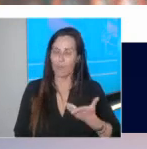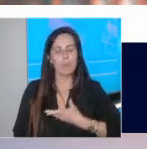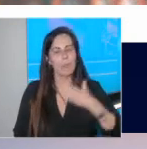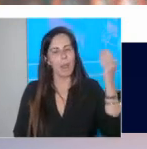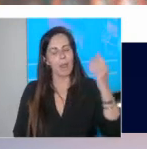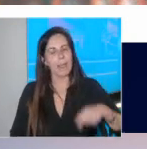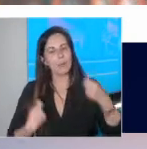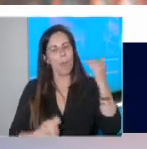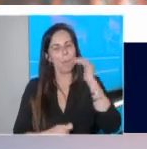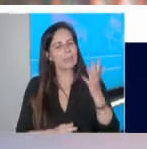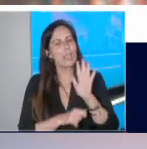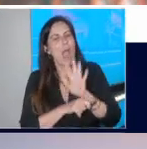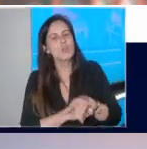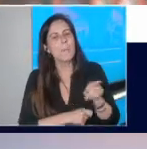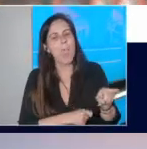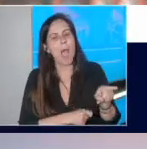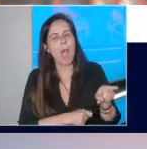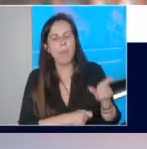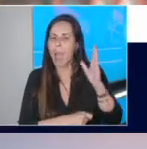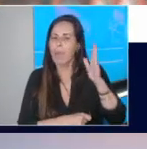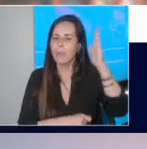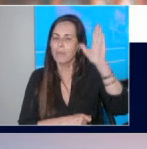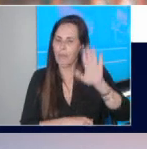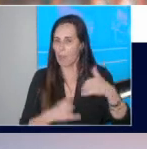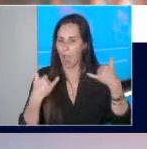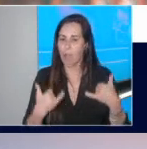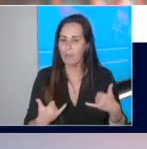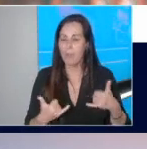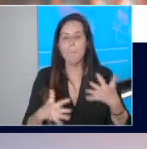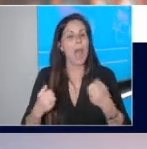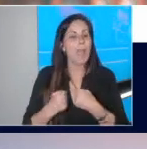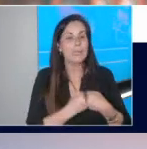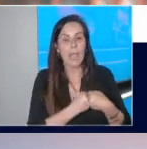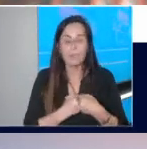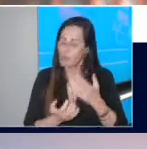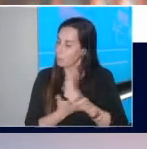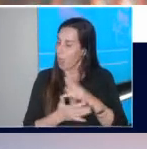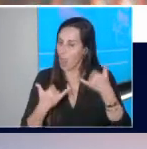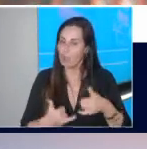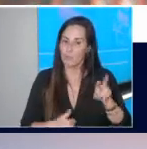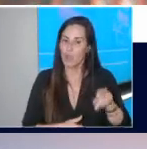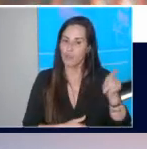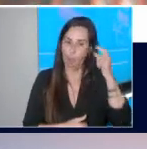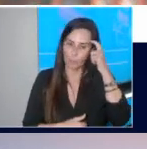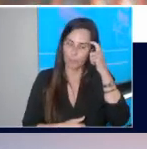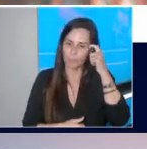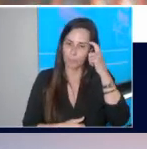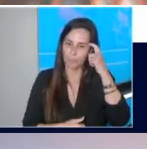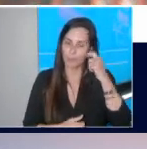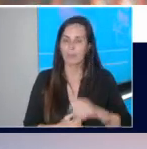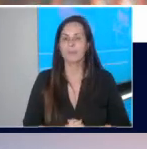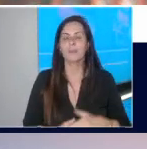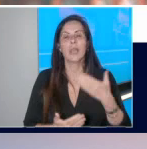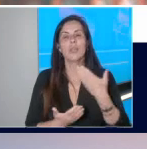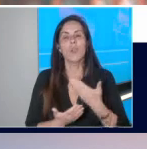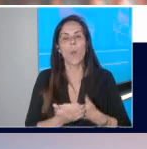שקיבל, צפויים להשפיע על מדיניותו העתידית וגם הנוכחית? ומה האתגרים שכבר עכשיו עומדים לפתחו? טל רשף,